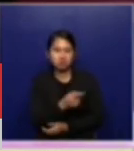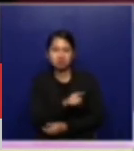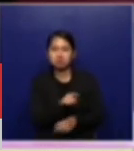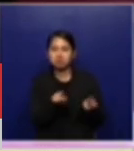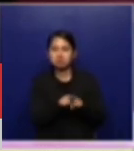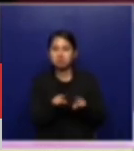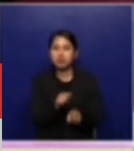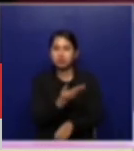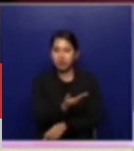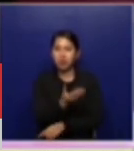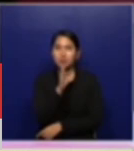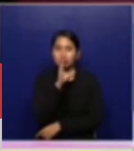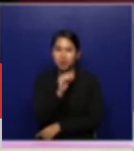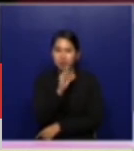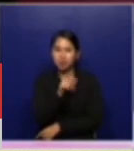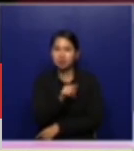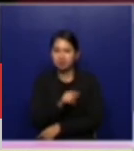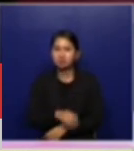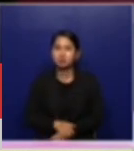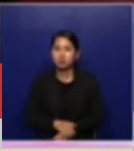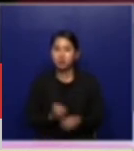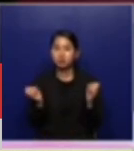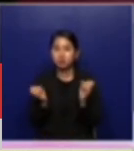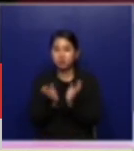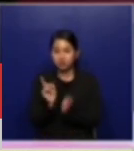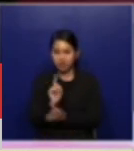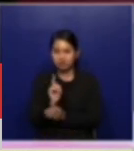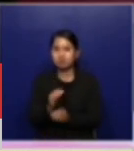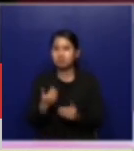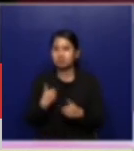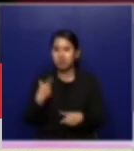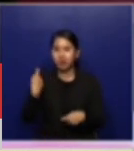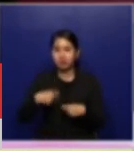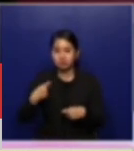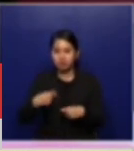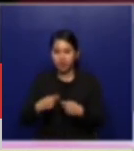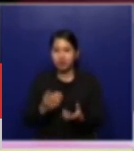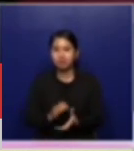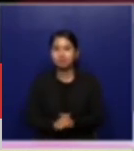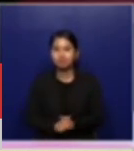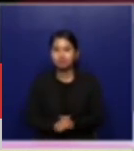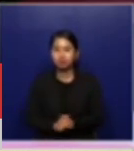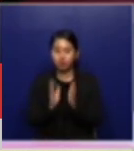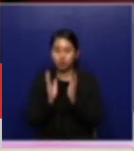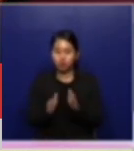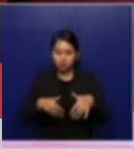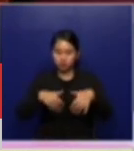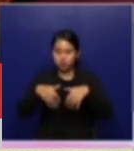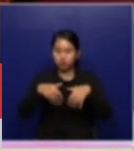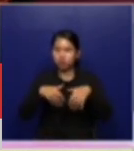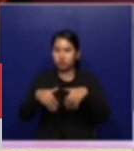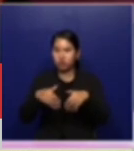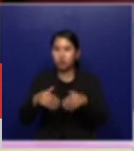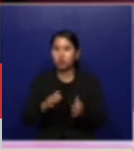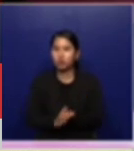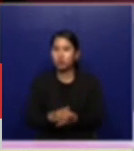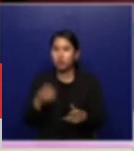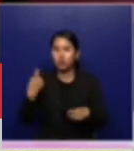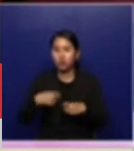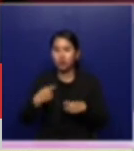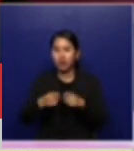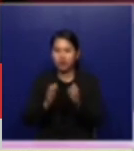าการกระทรวงคมนาคมว่านะคะว่ามีการเดือดร้อนเป็นอย่างมากแล้วก็มีความเดือดร้อนมาหลายก